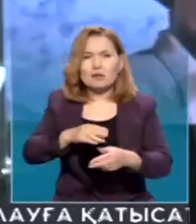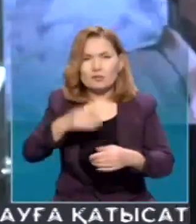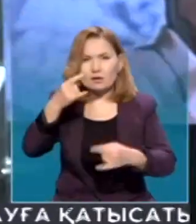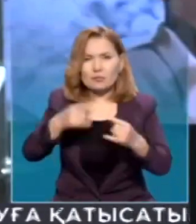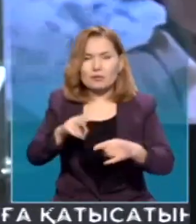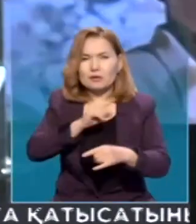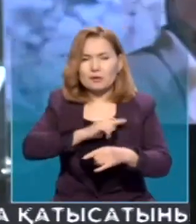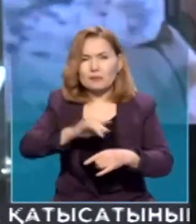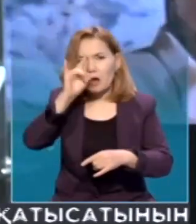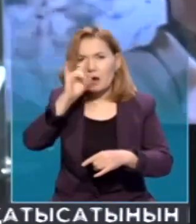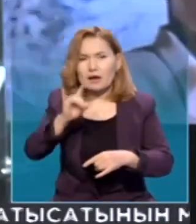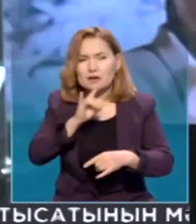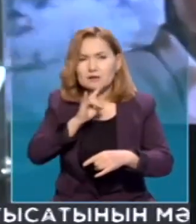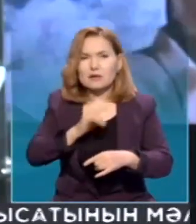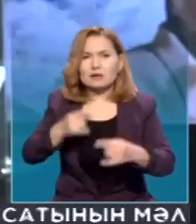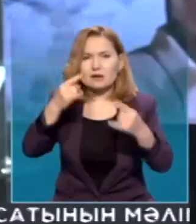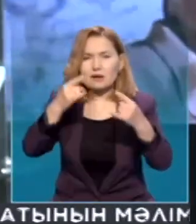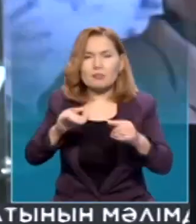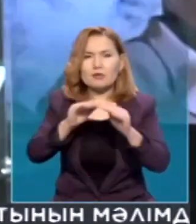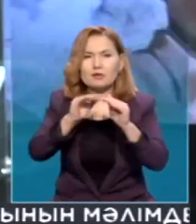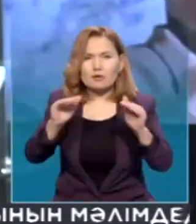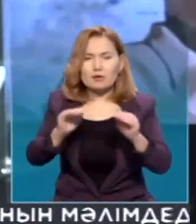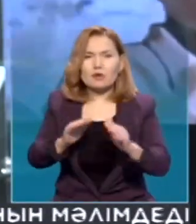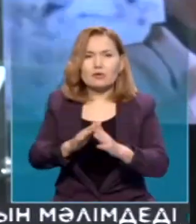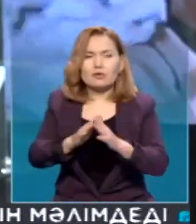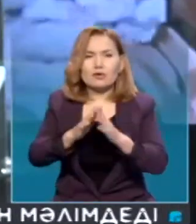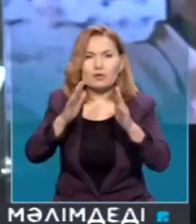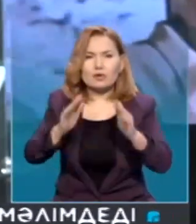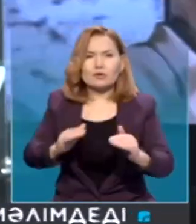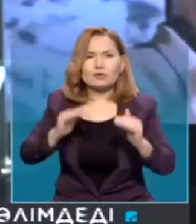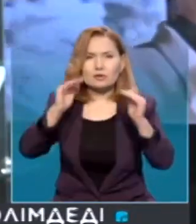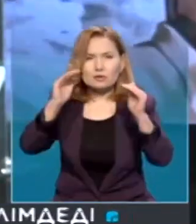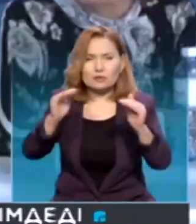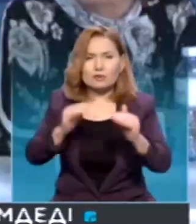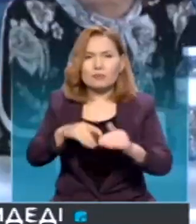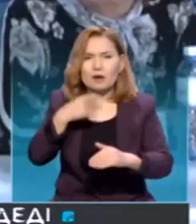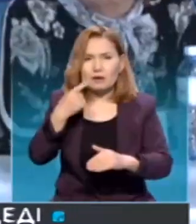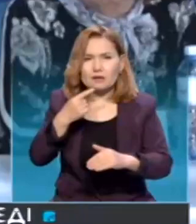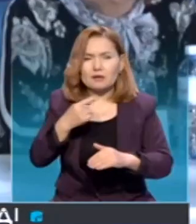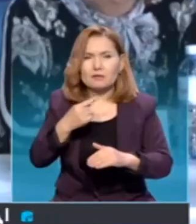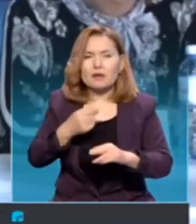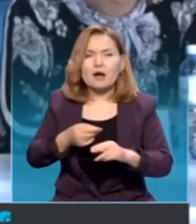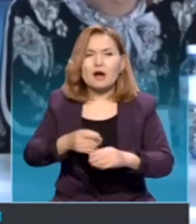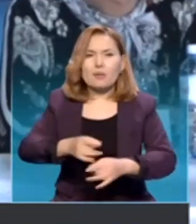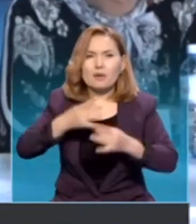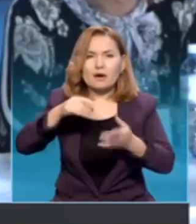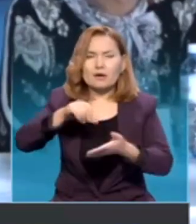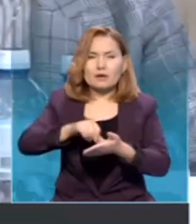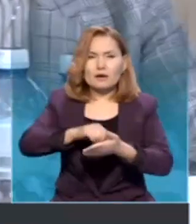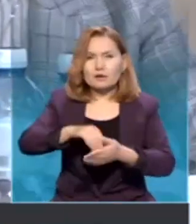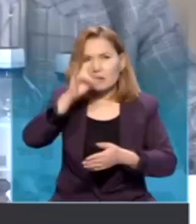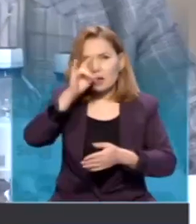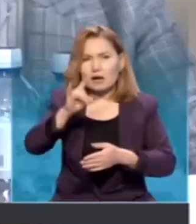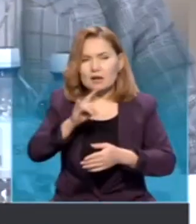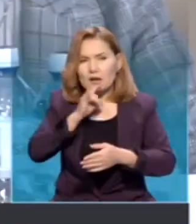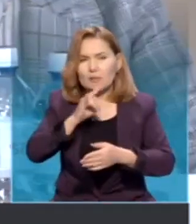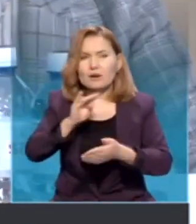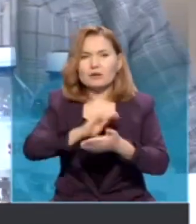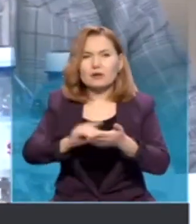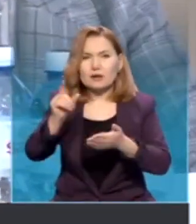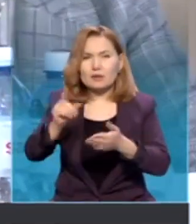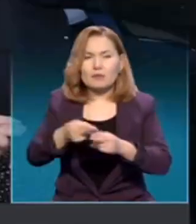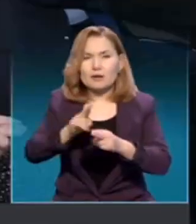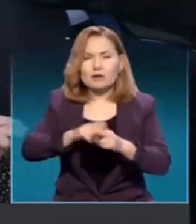шежіреміз. Қазір қазақ телевизиясының деңгейі өте жоғары, жақсы дәрежеде деп айтар едім. Салтанатты шараға қатысқандар қазақ журналистикасының